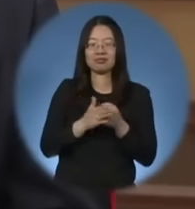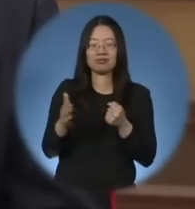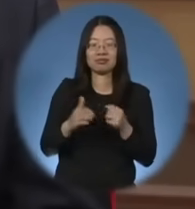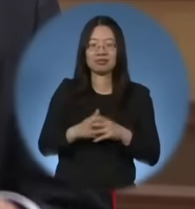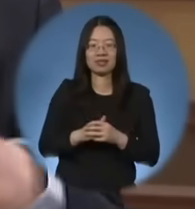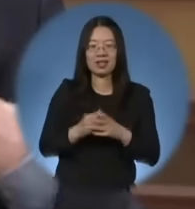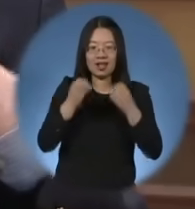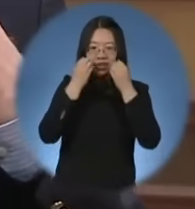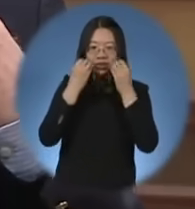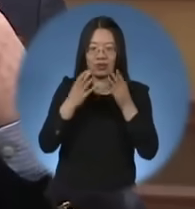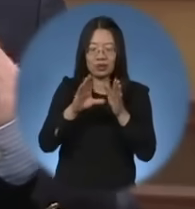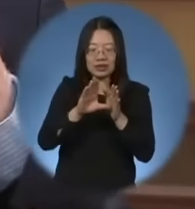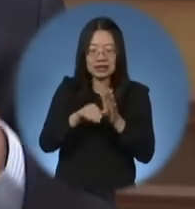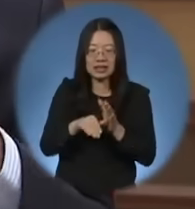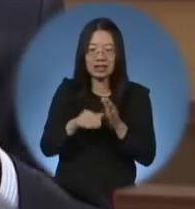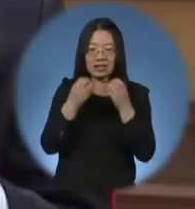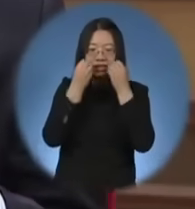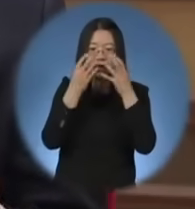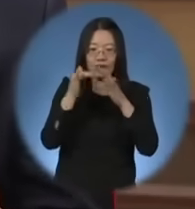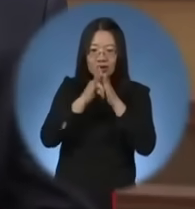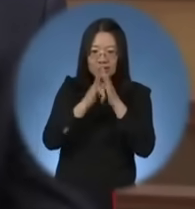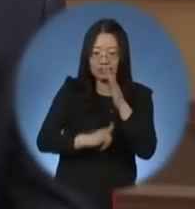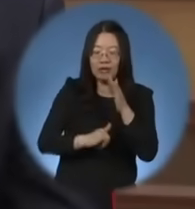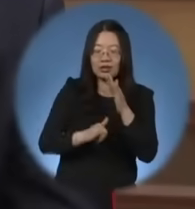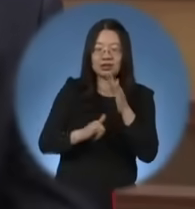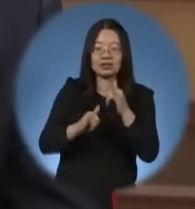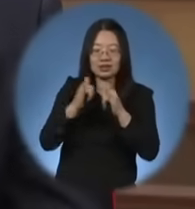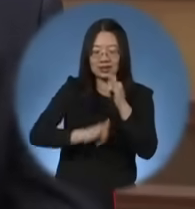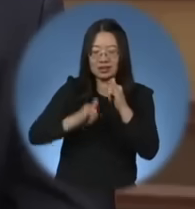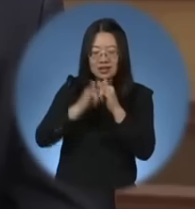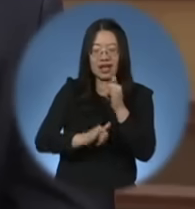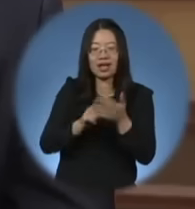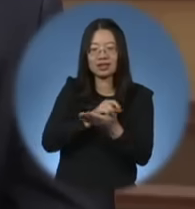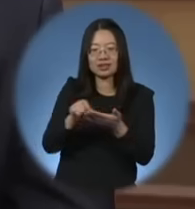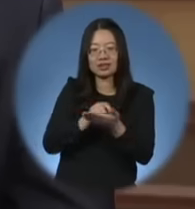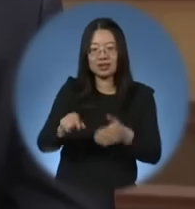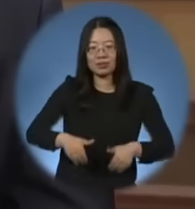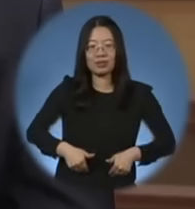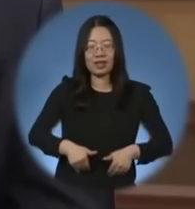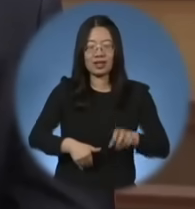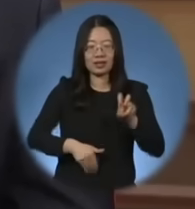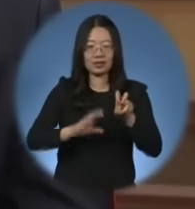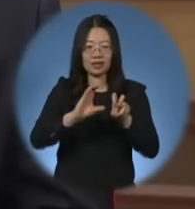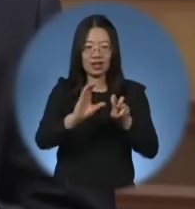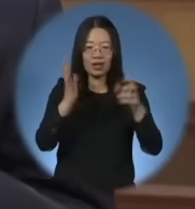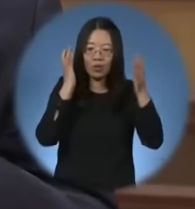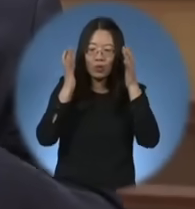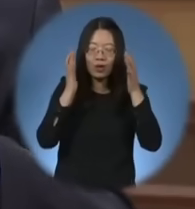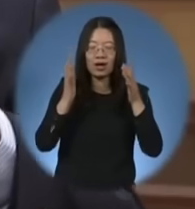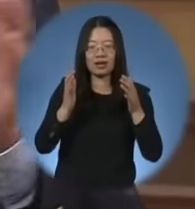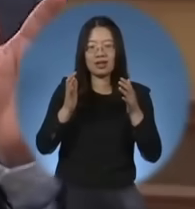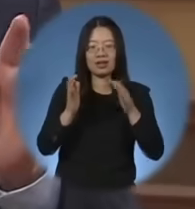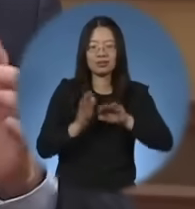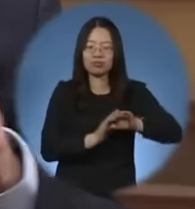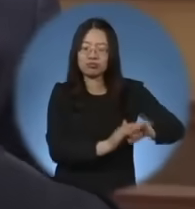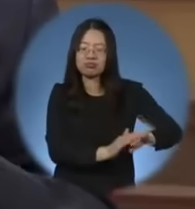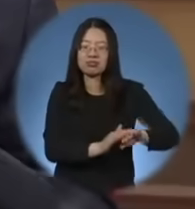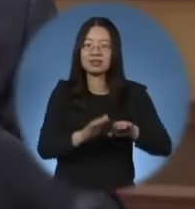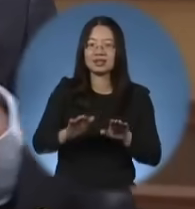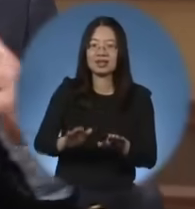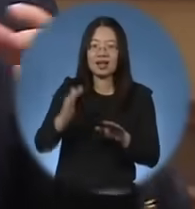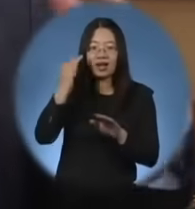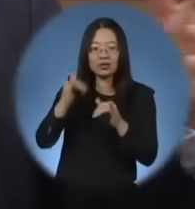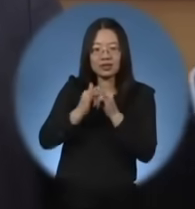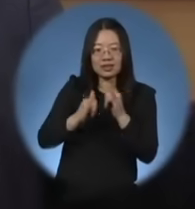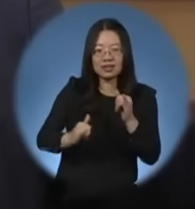예 그러니까 새로운 시대에 새로운 역사를 쓰야 된다고 생각됩니다 20세기의 혼란을 좀 떠나서